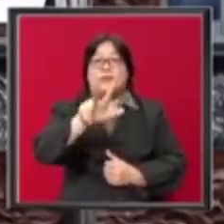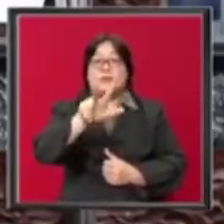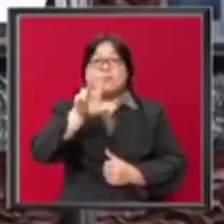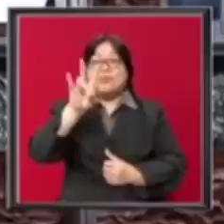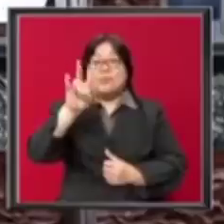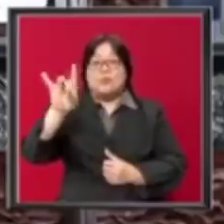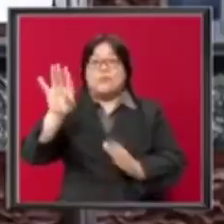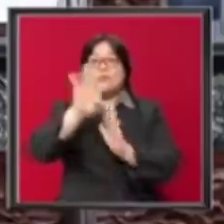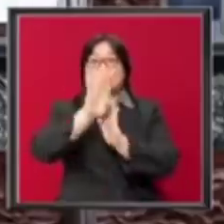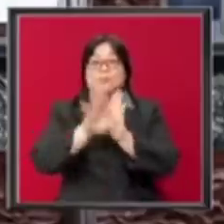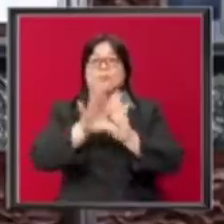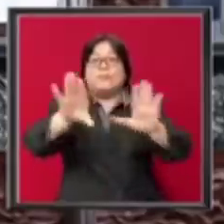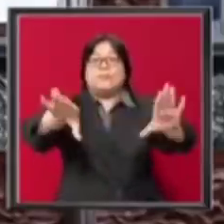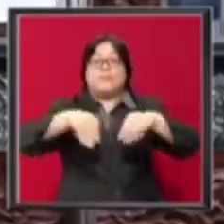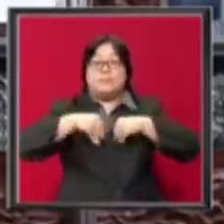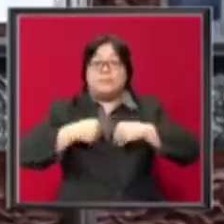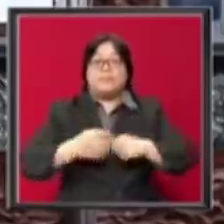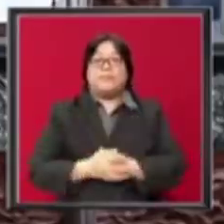bilion diterima.